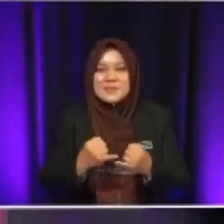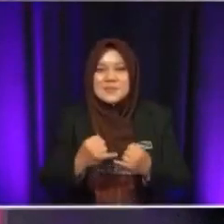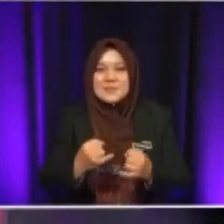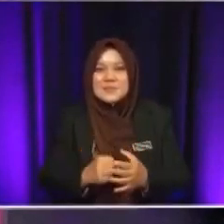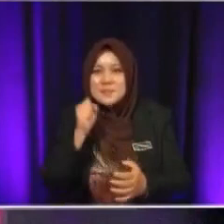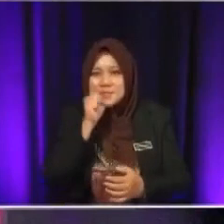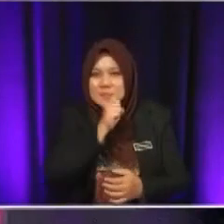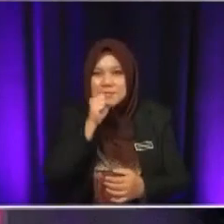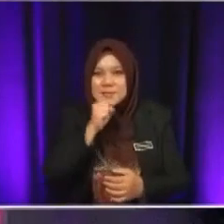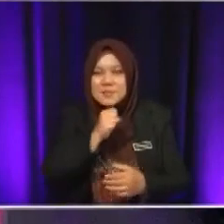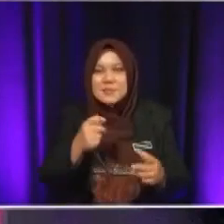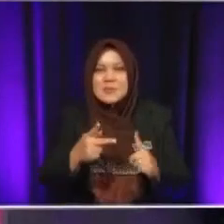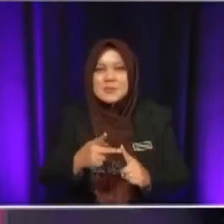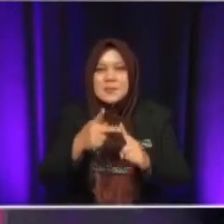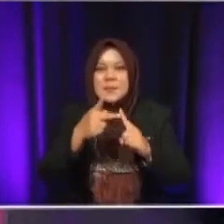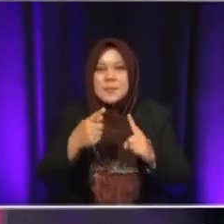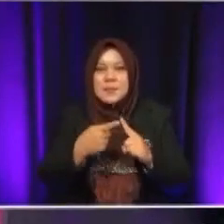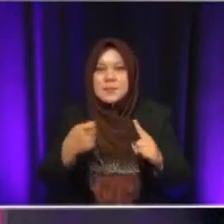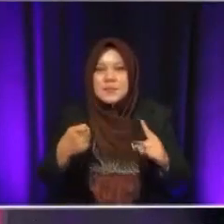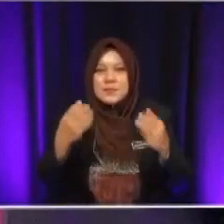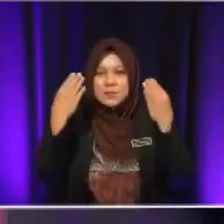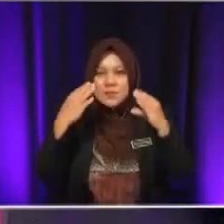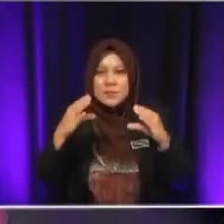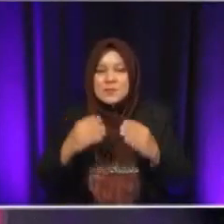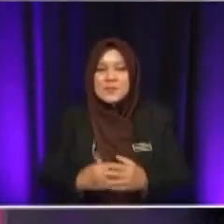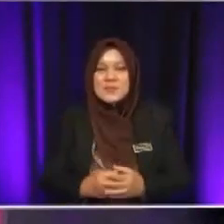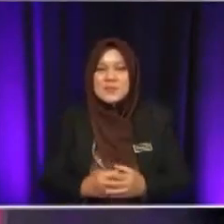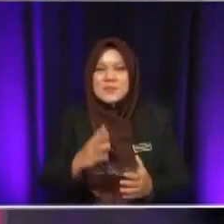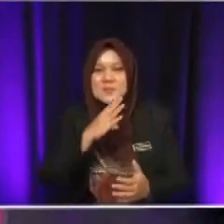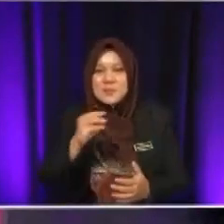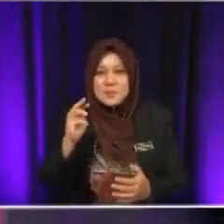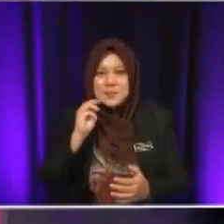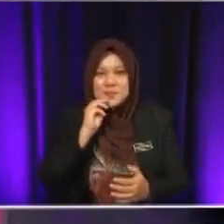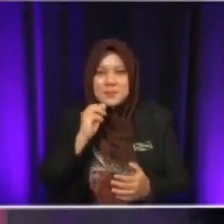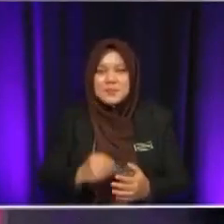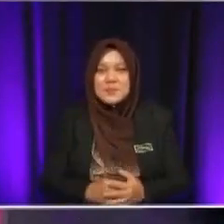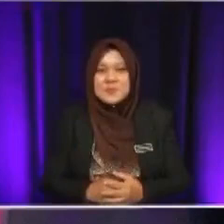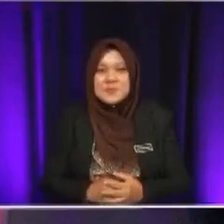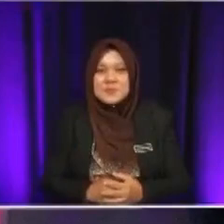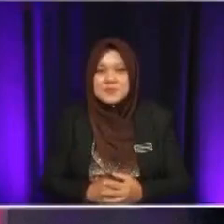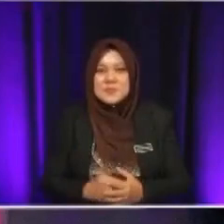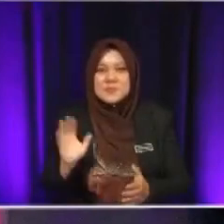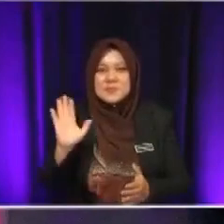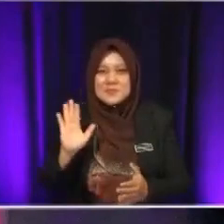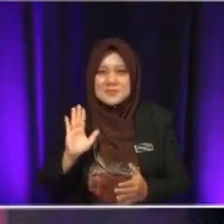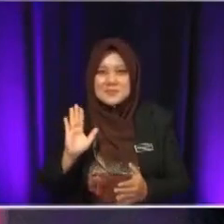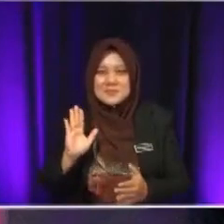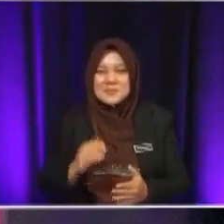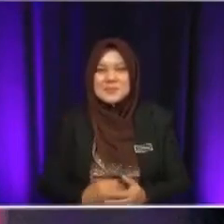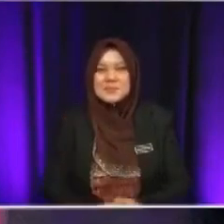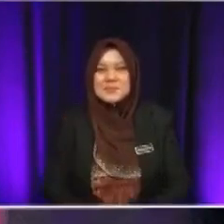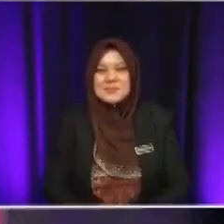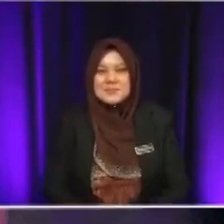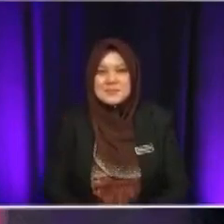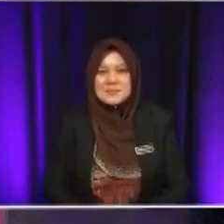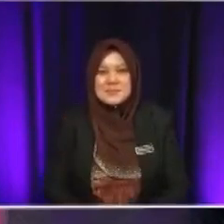satu nyanyian khas daripada cikgu Ayumi. Dan juga Mira. Kita dengarkan muzik tu. Kita jumpa lagi. Bye.